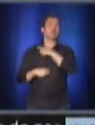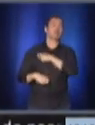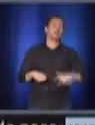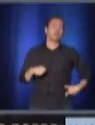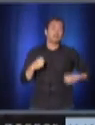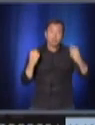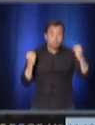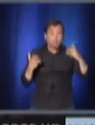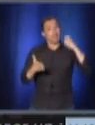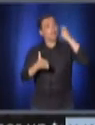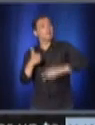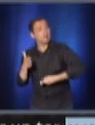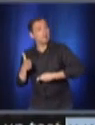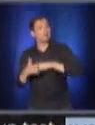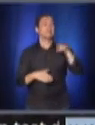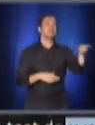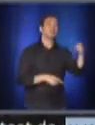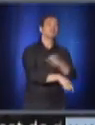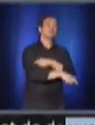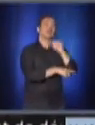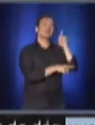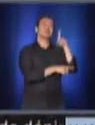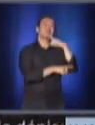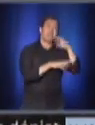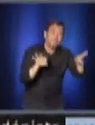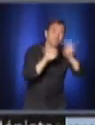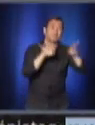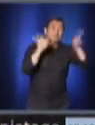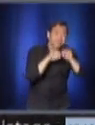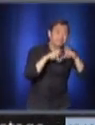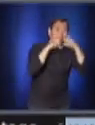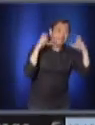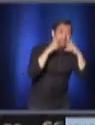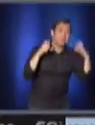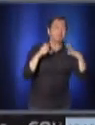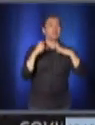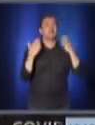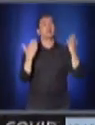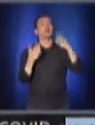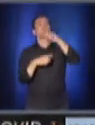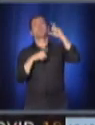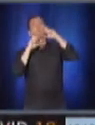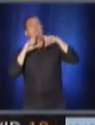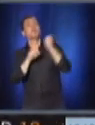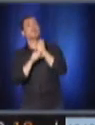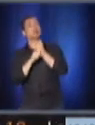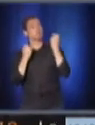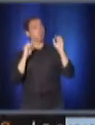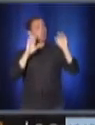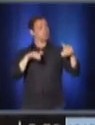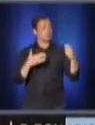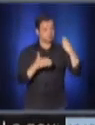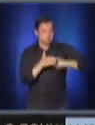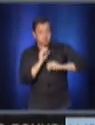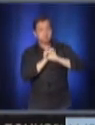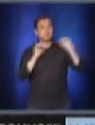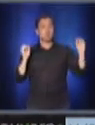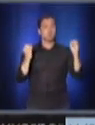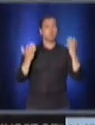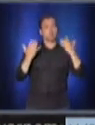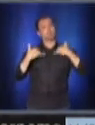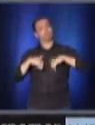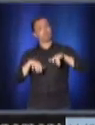Alors, vous dites aux gens que c'est important, mais il n'y a pas de conséquences et on l'a vu. Et là, vous choisissez de vous attaquer aux bars, aux propriétaires, etc.